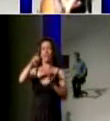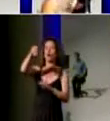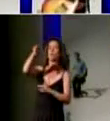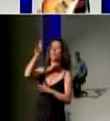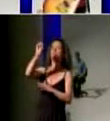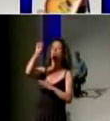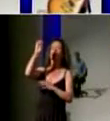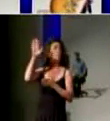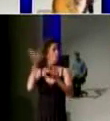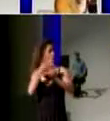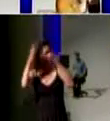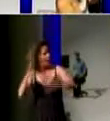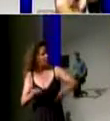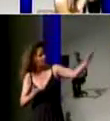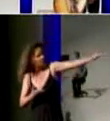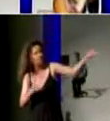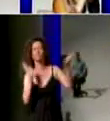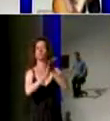right, les muses!